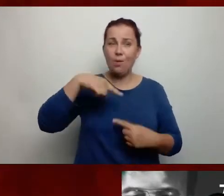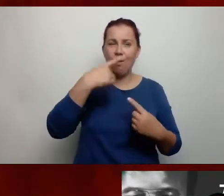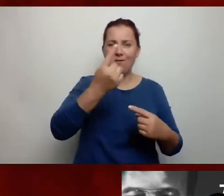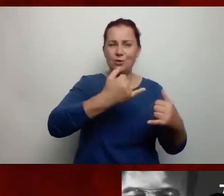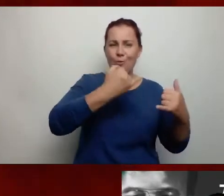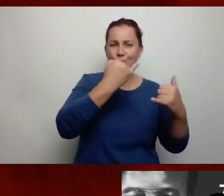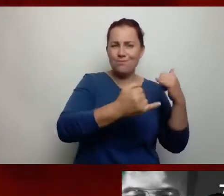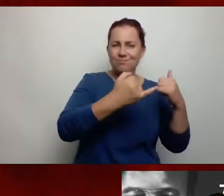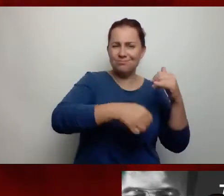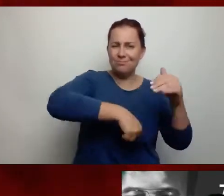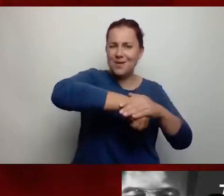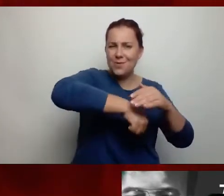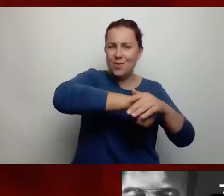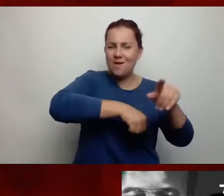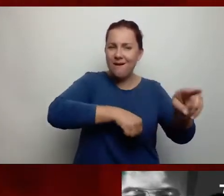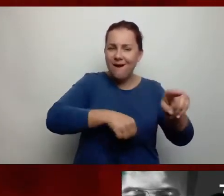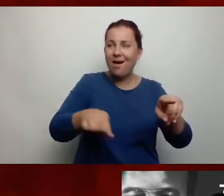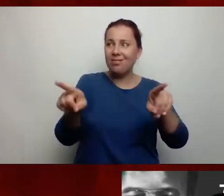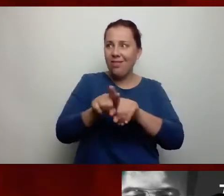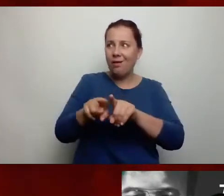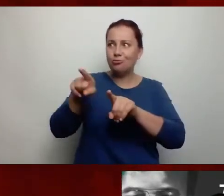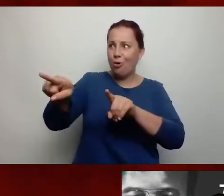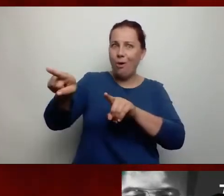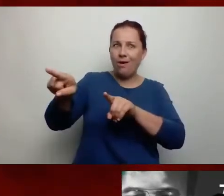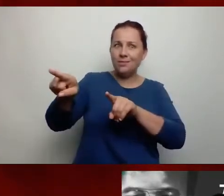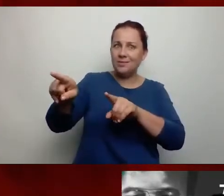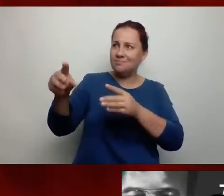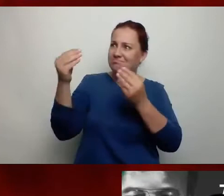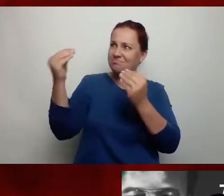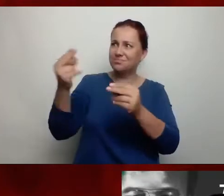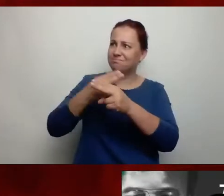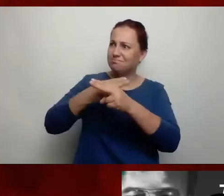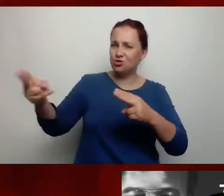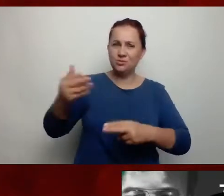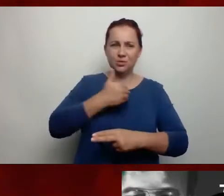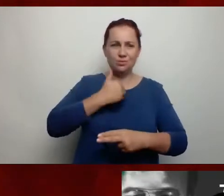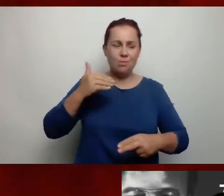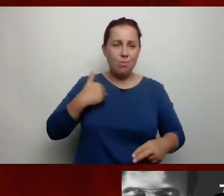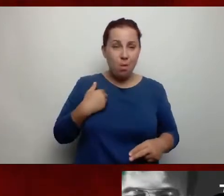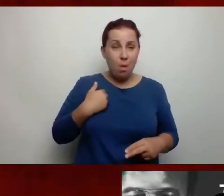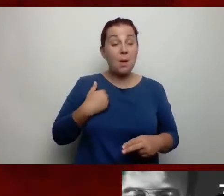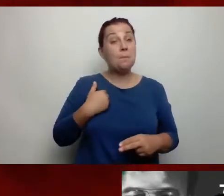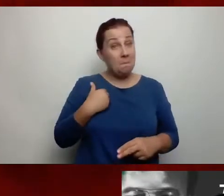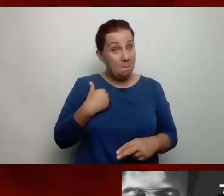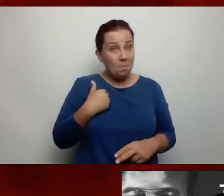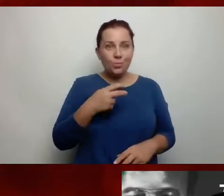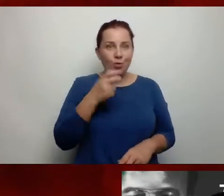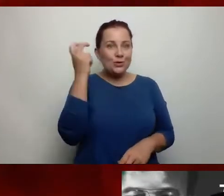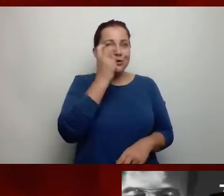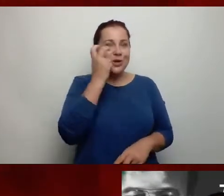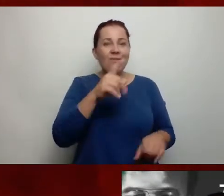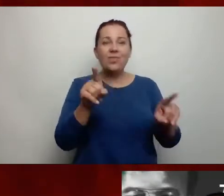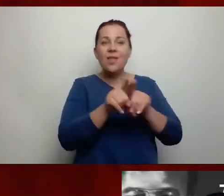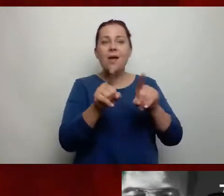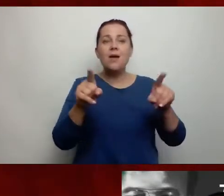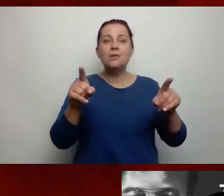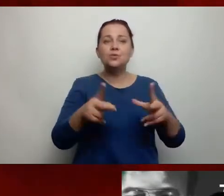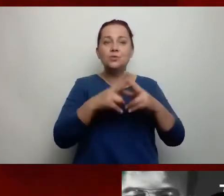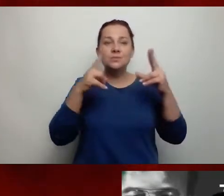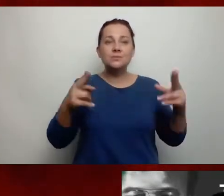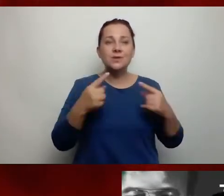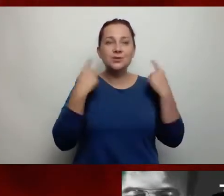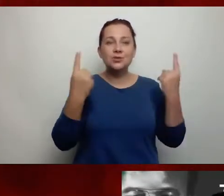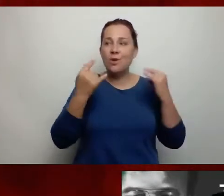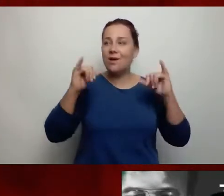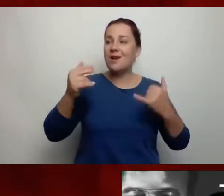bardzo interesujące określenie na Jacka, że wyjątkowo polski. To jest ciekawe właśnie, zwłaszcza w kontekście